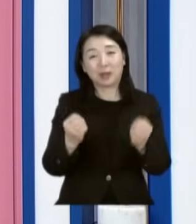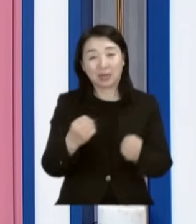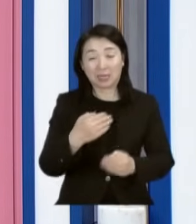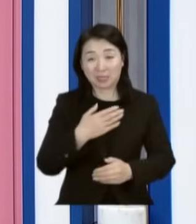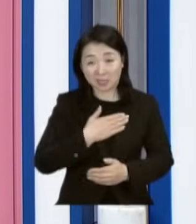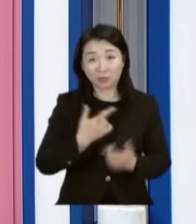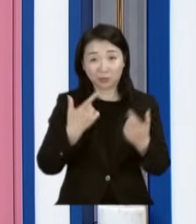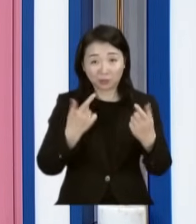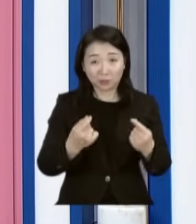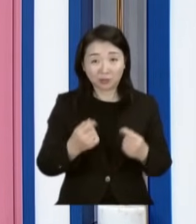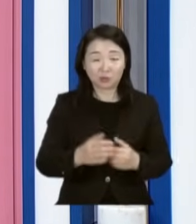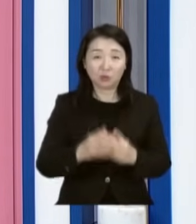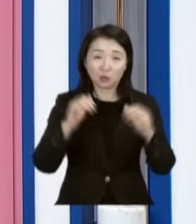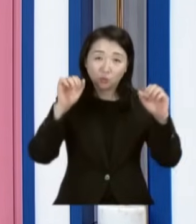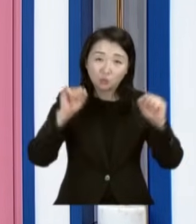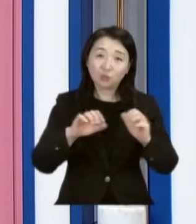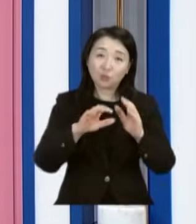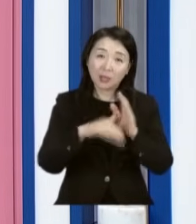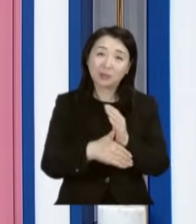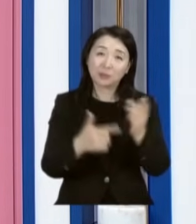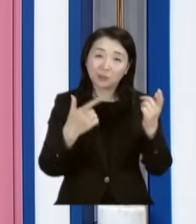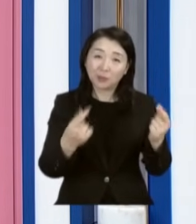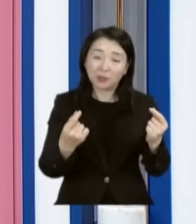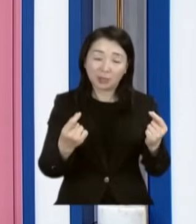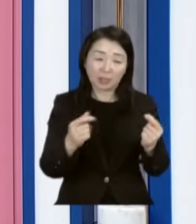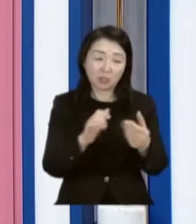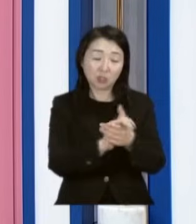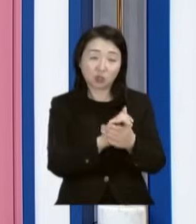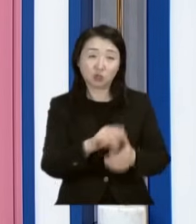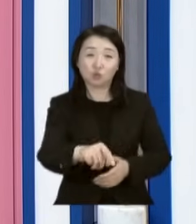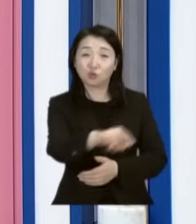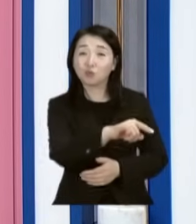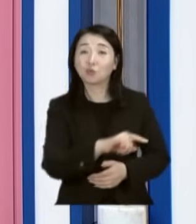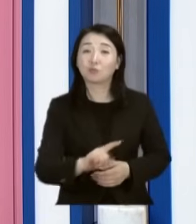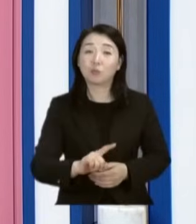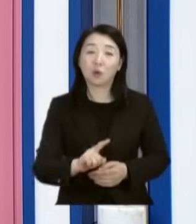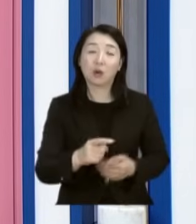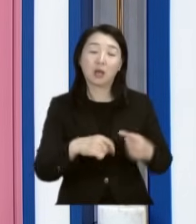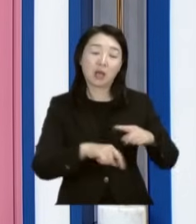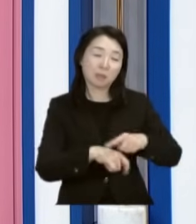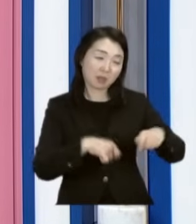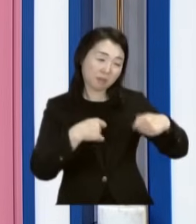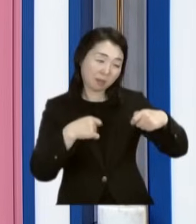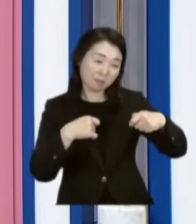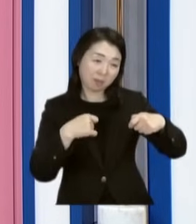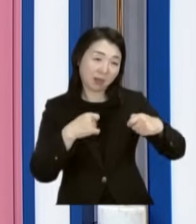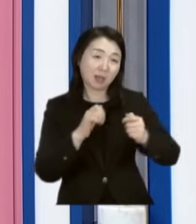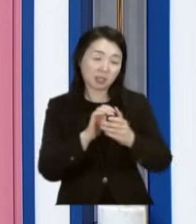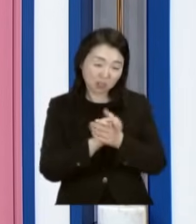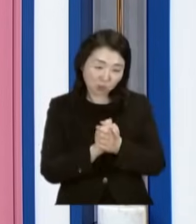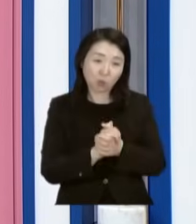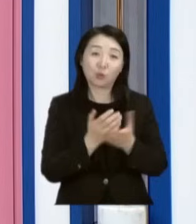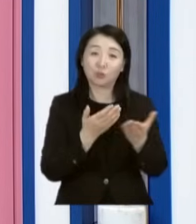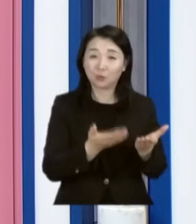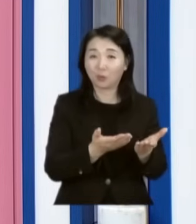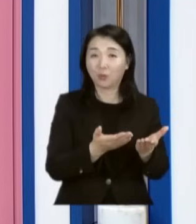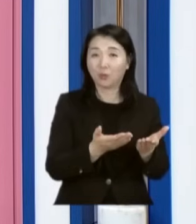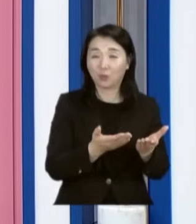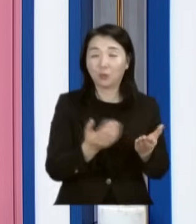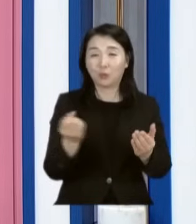많잖아요 저도 그랬고 운동하면서 그랬는데이 친구들은 우선 제가 계속 식사를 같이하는데 식사할 때